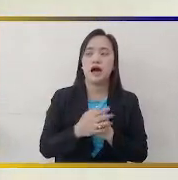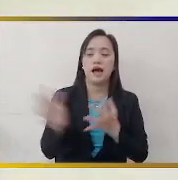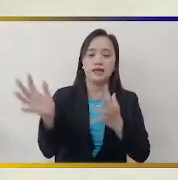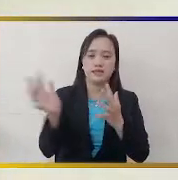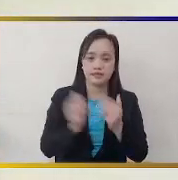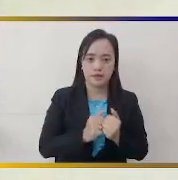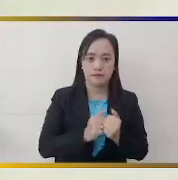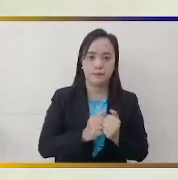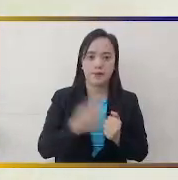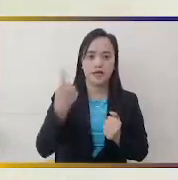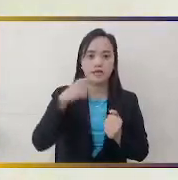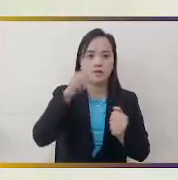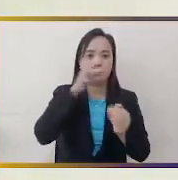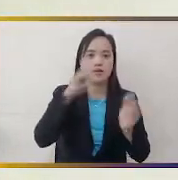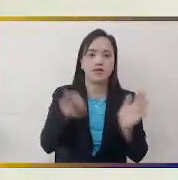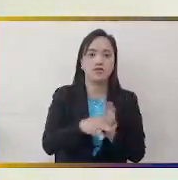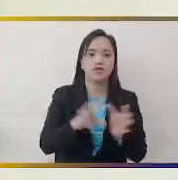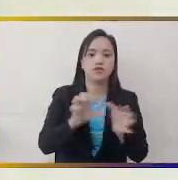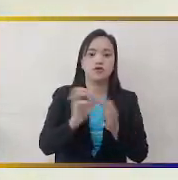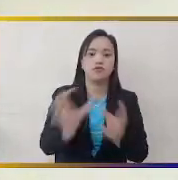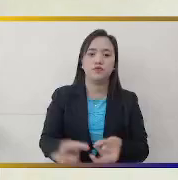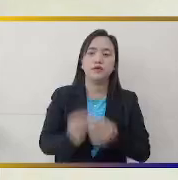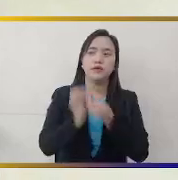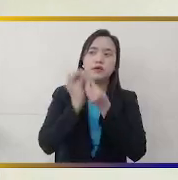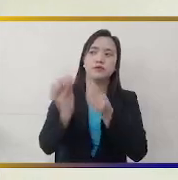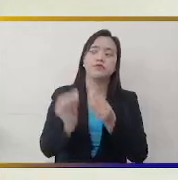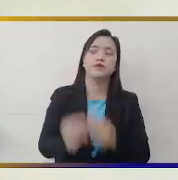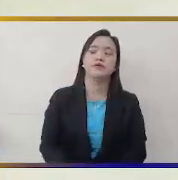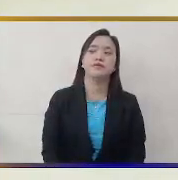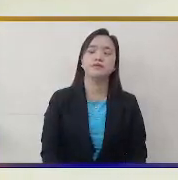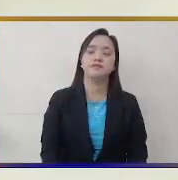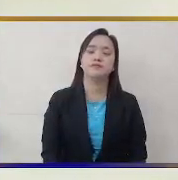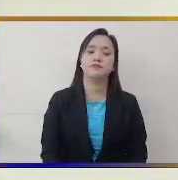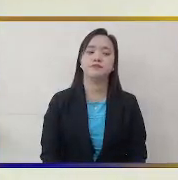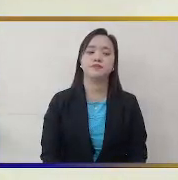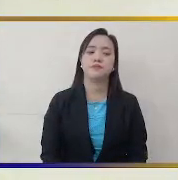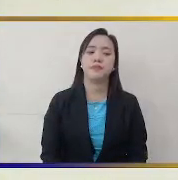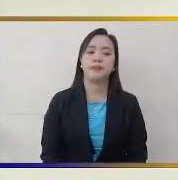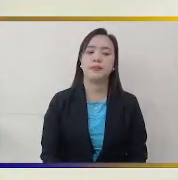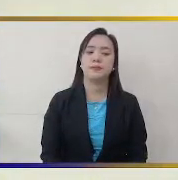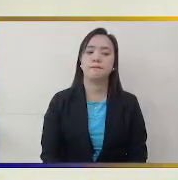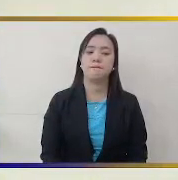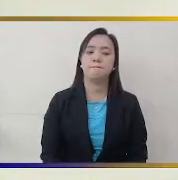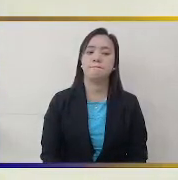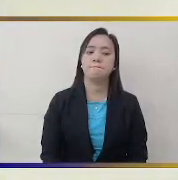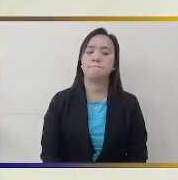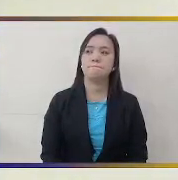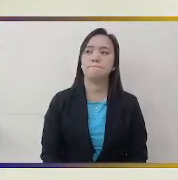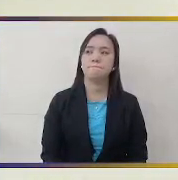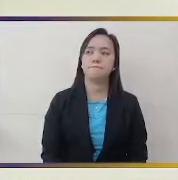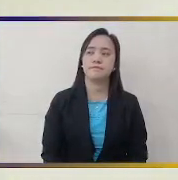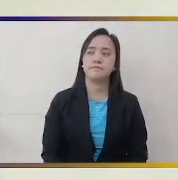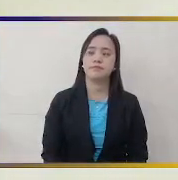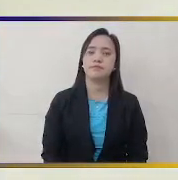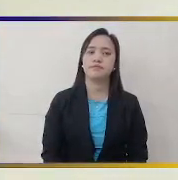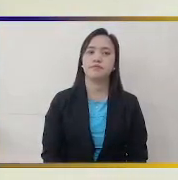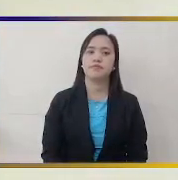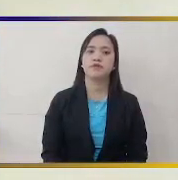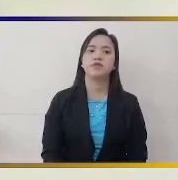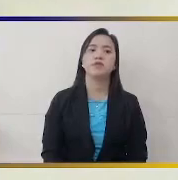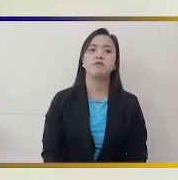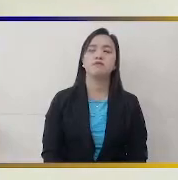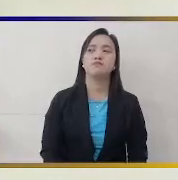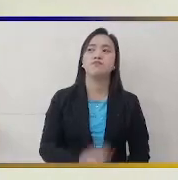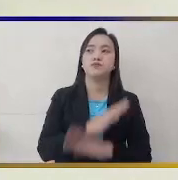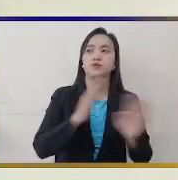hindi lang po nagtatapos diyan nag ah nagkaroon po ng ah maraming Hindi ko rin alam kung